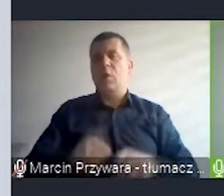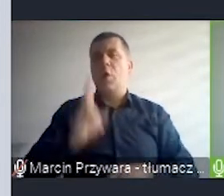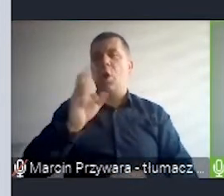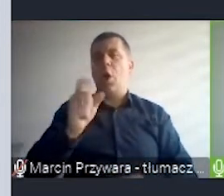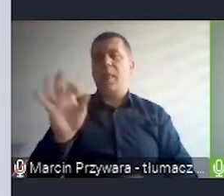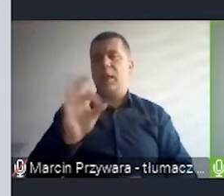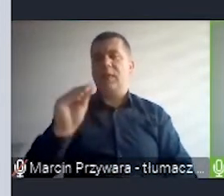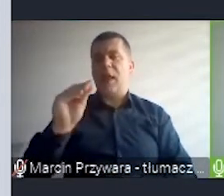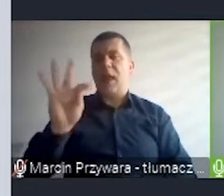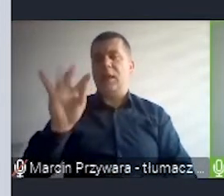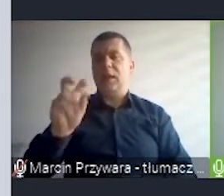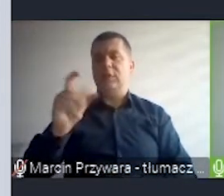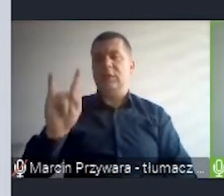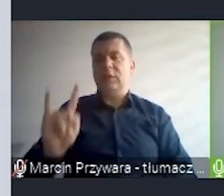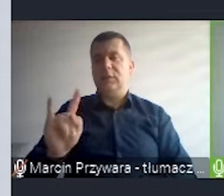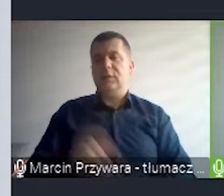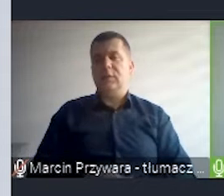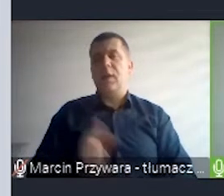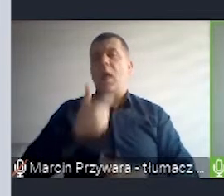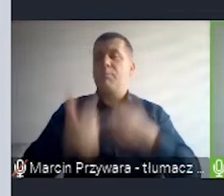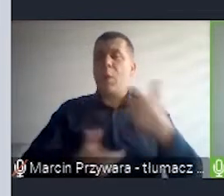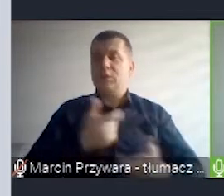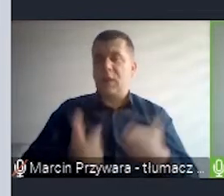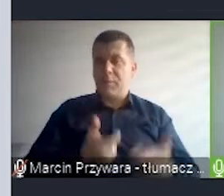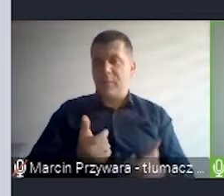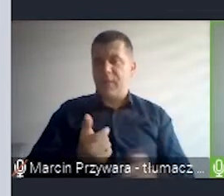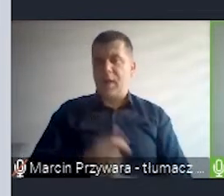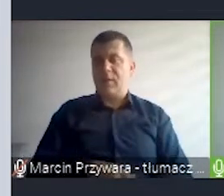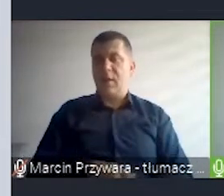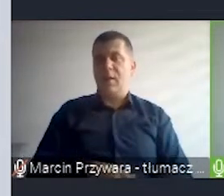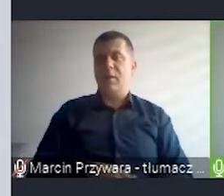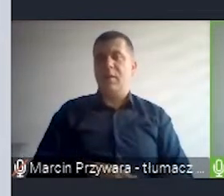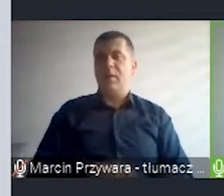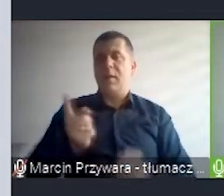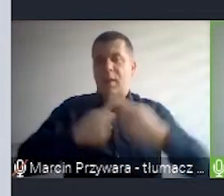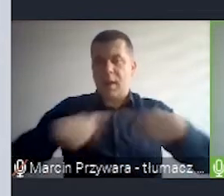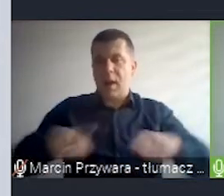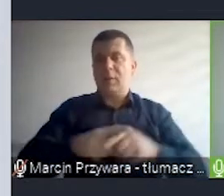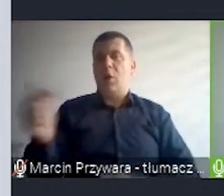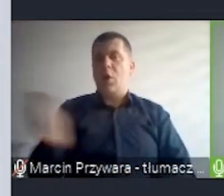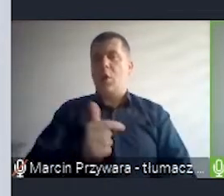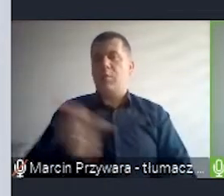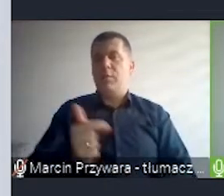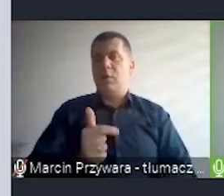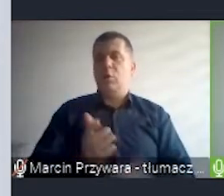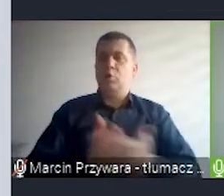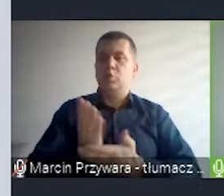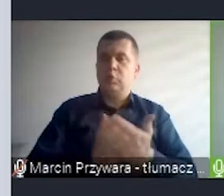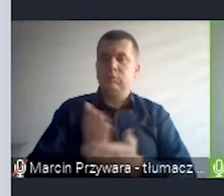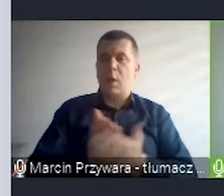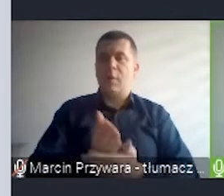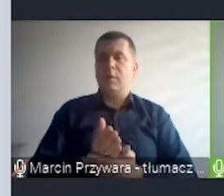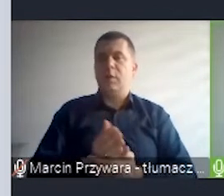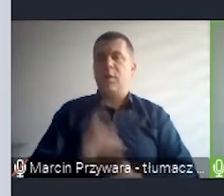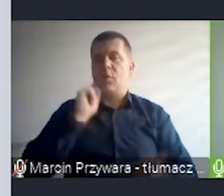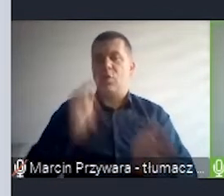etyczne. Kodeksy postępowania w realizacji obowiązków służbowych związanych